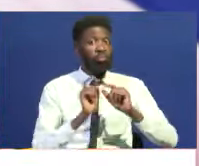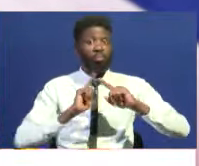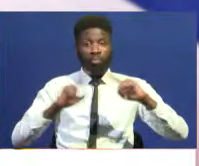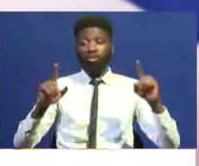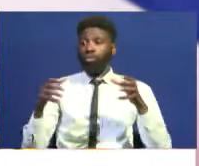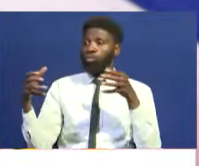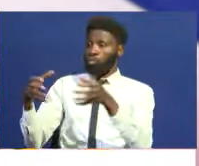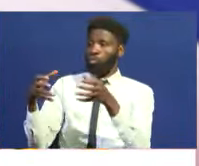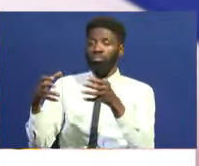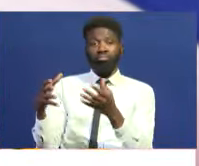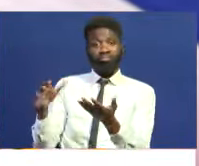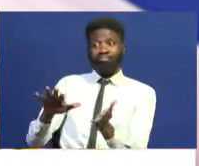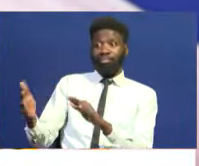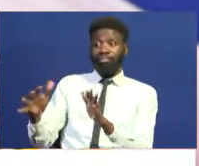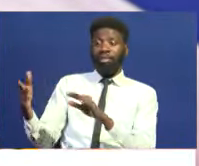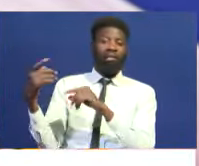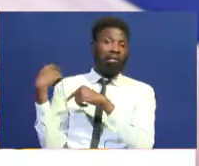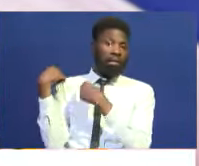ambao wametutangulia